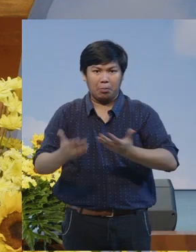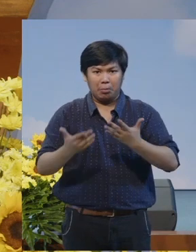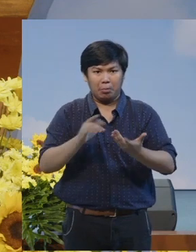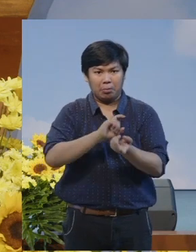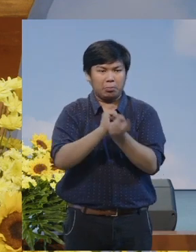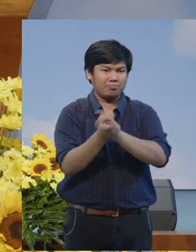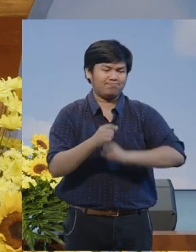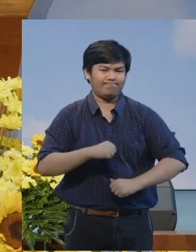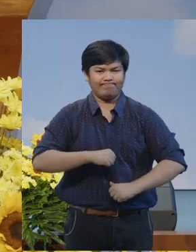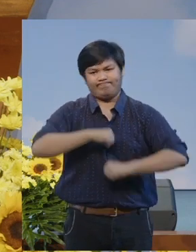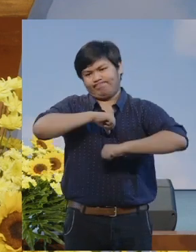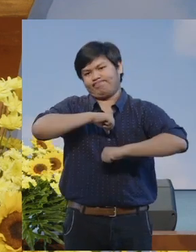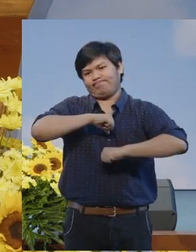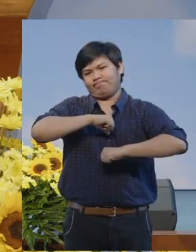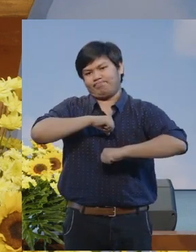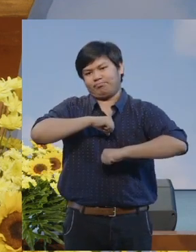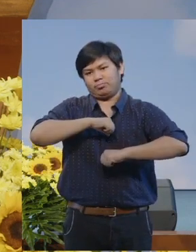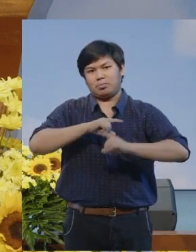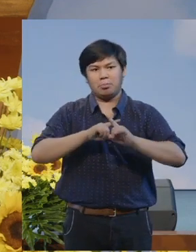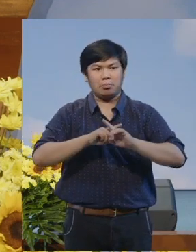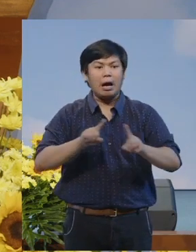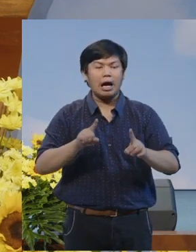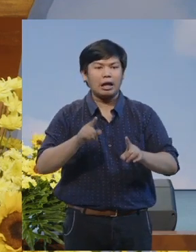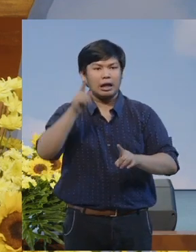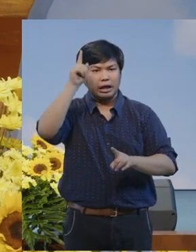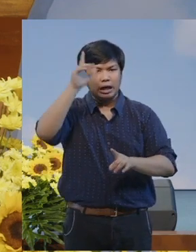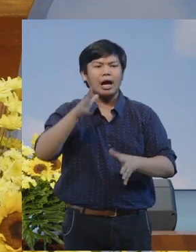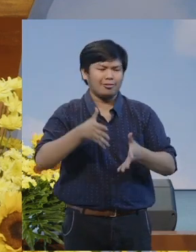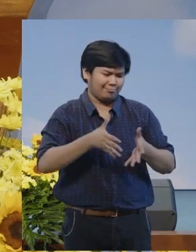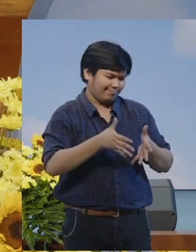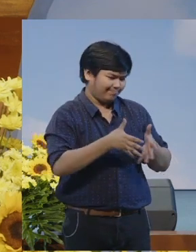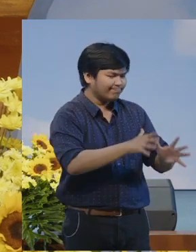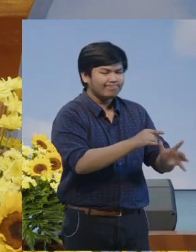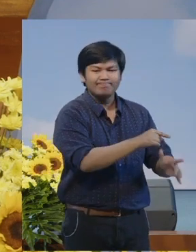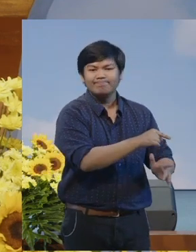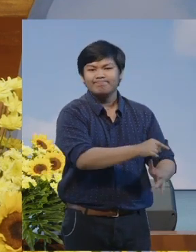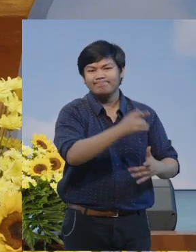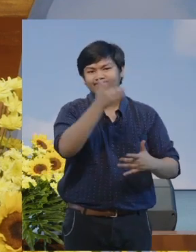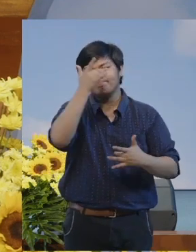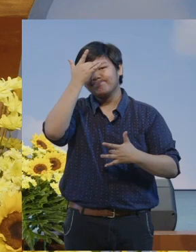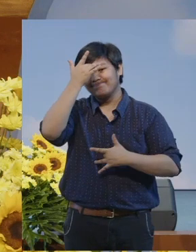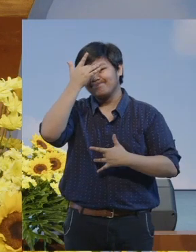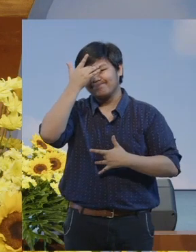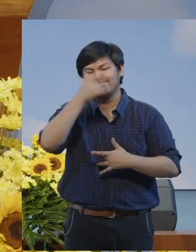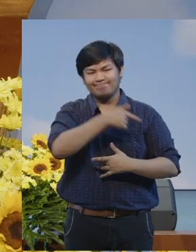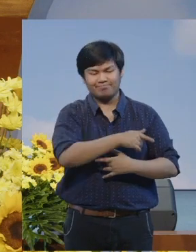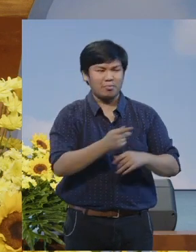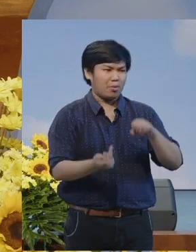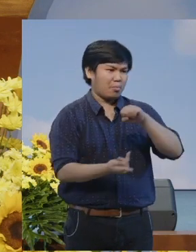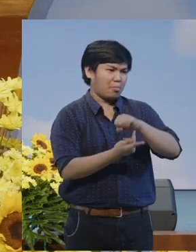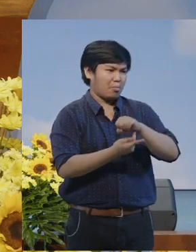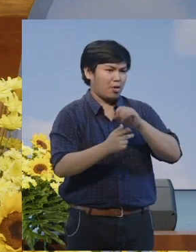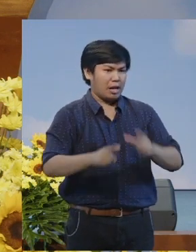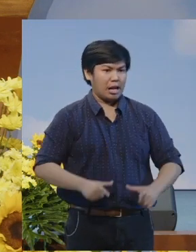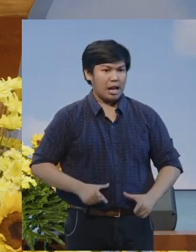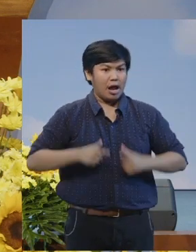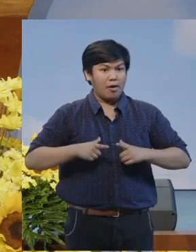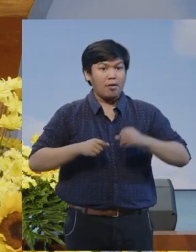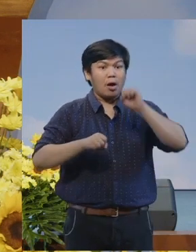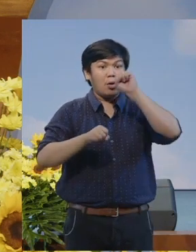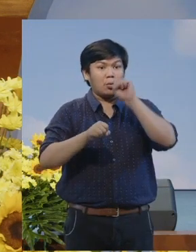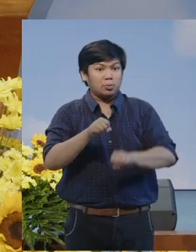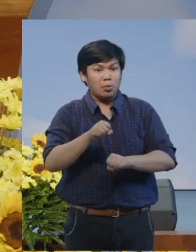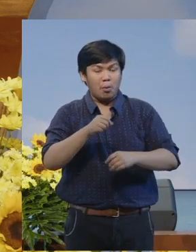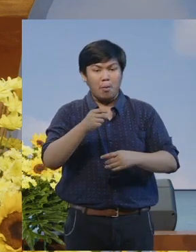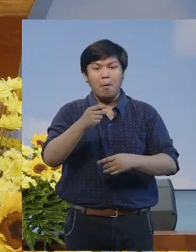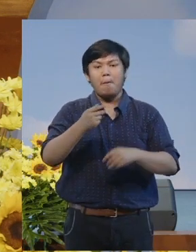Diyos, itinulot ng Diyos yung messenger of Satan na yon, yung thorn in the flesh sa buhay ni Pablo. Ngunit ginamit